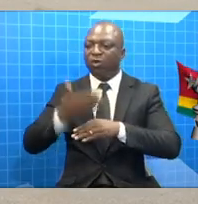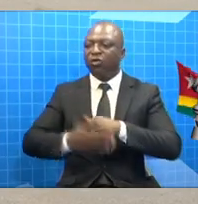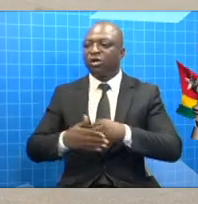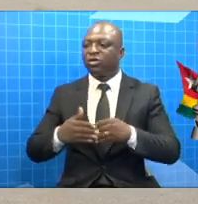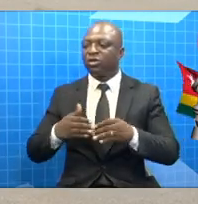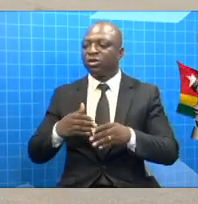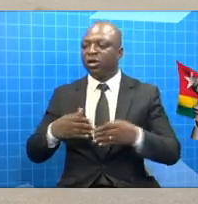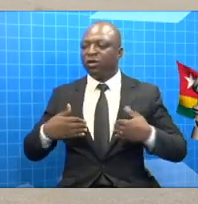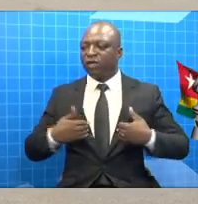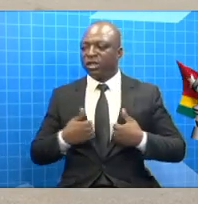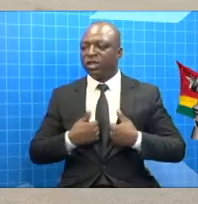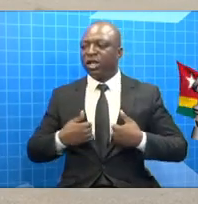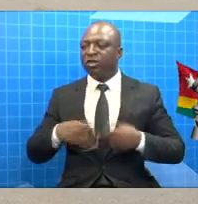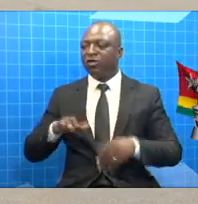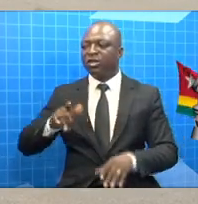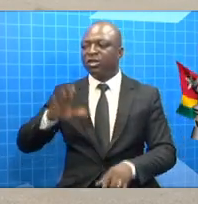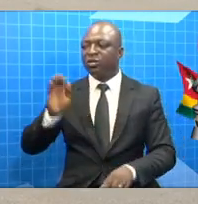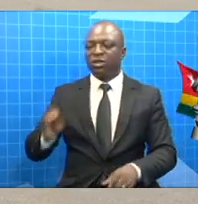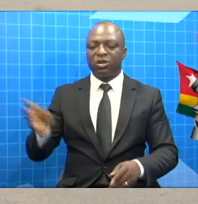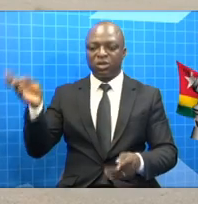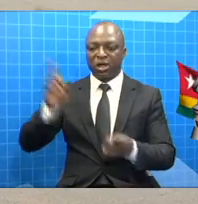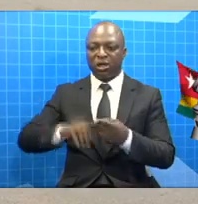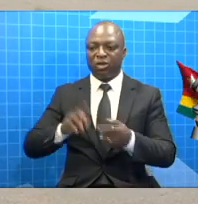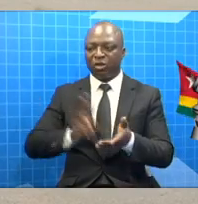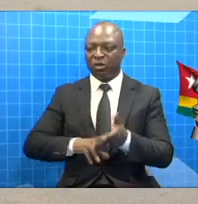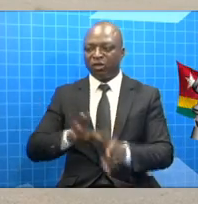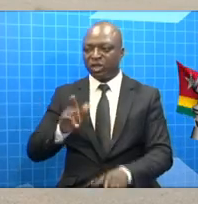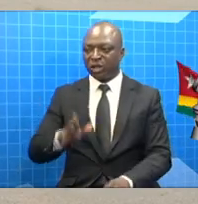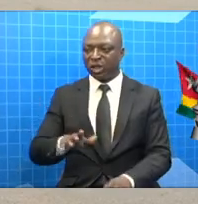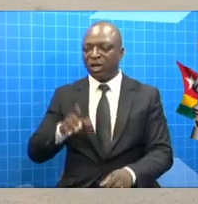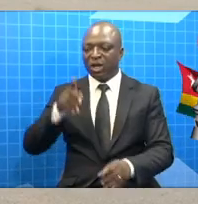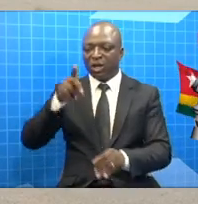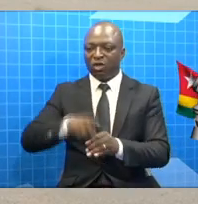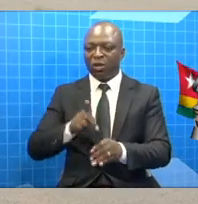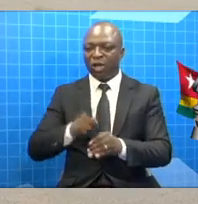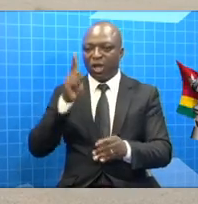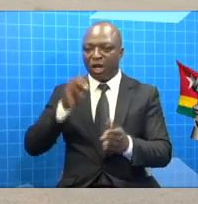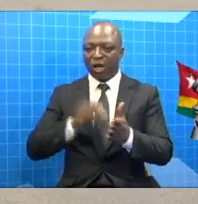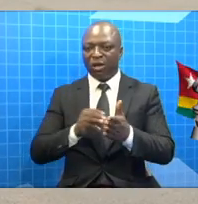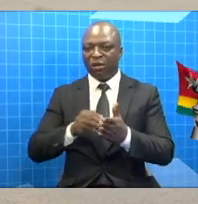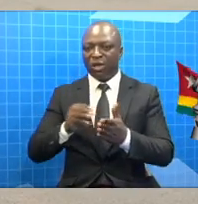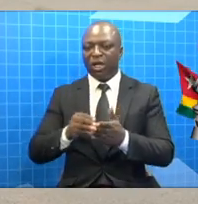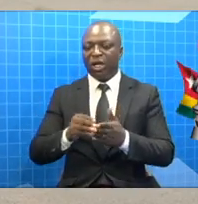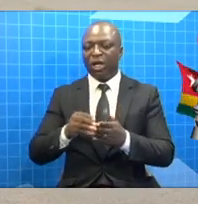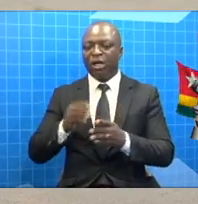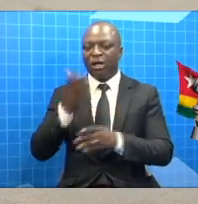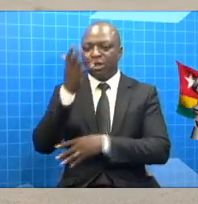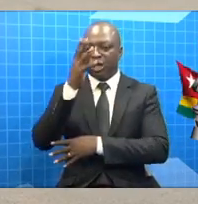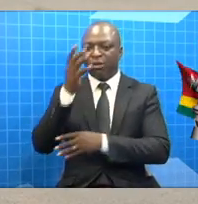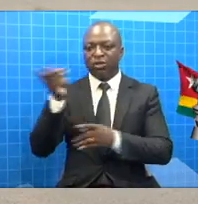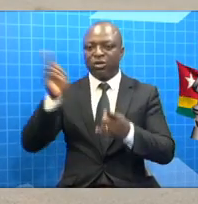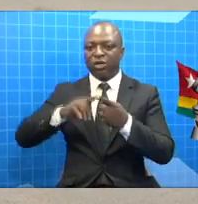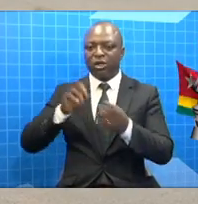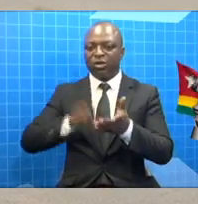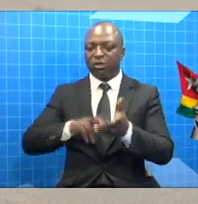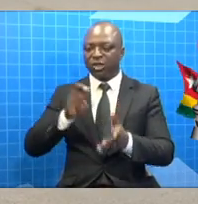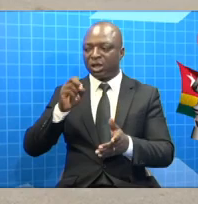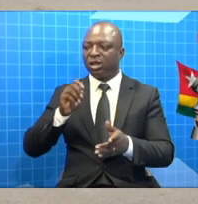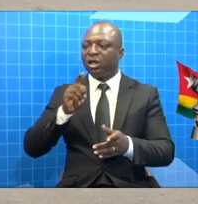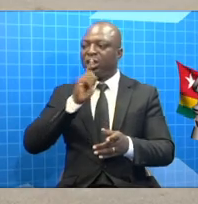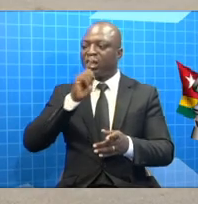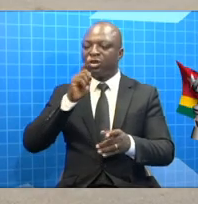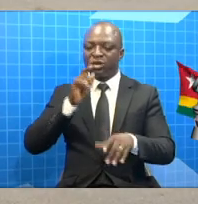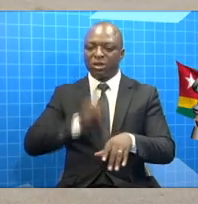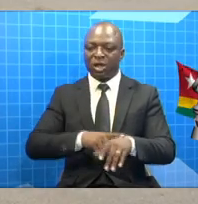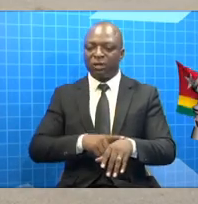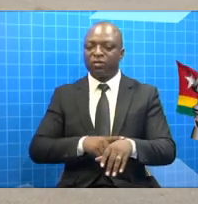végétale de 25% d'ici à 2025 et de planter 1 milliard d'arbres à l'horizon 2030 ne serait que leurre